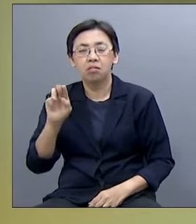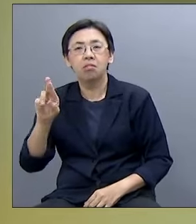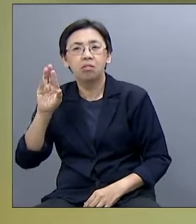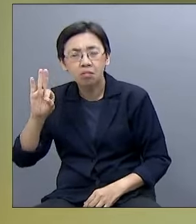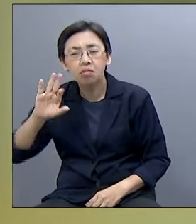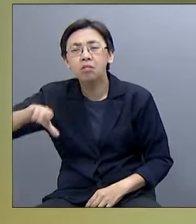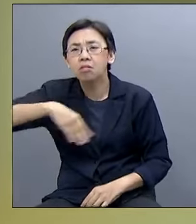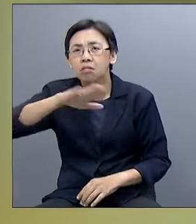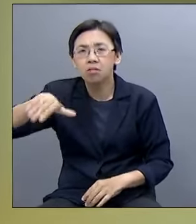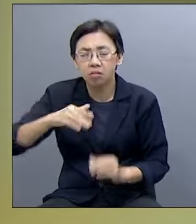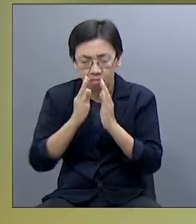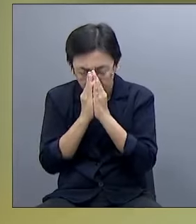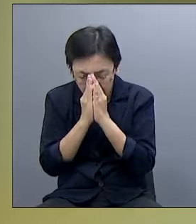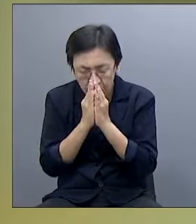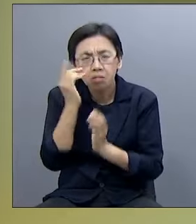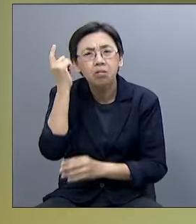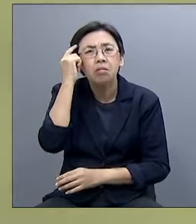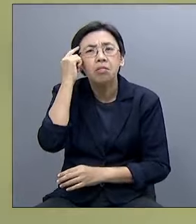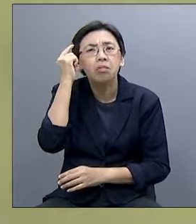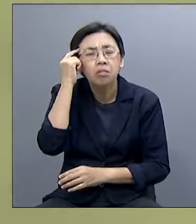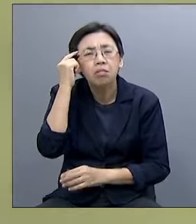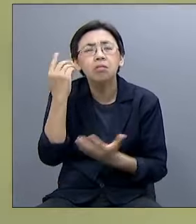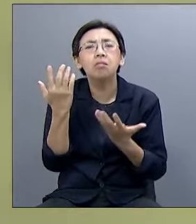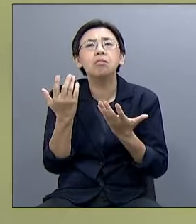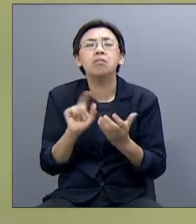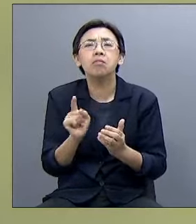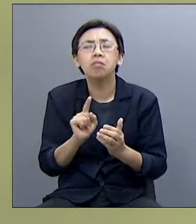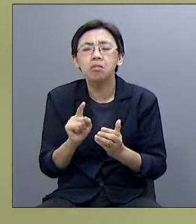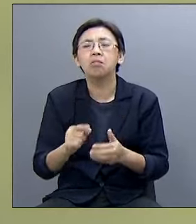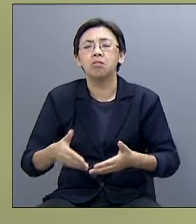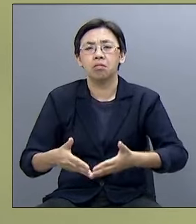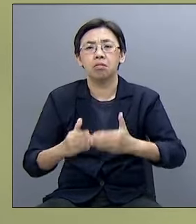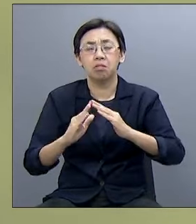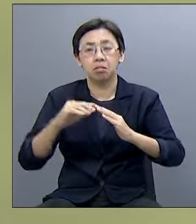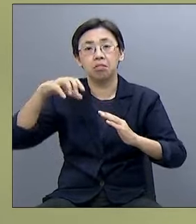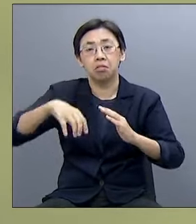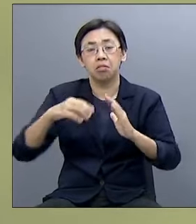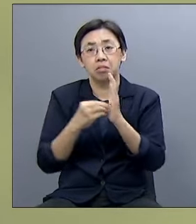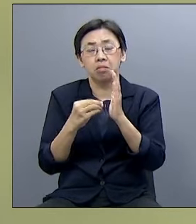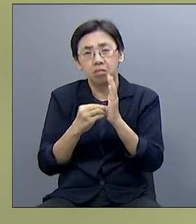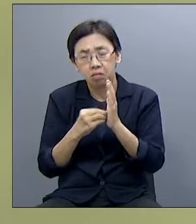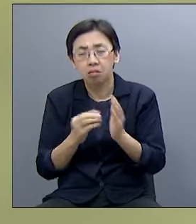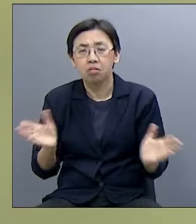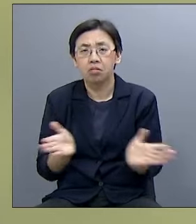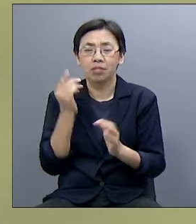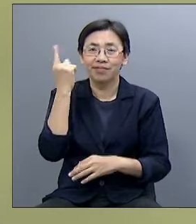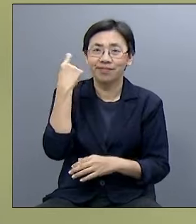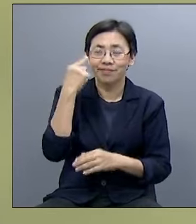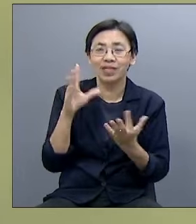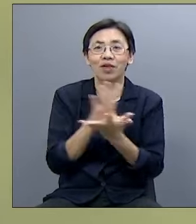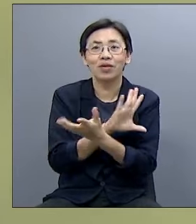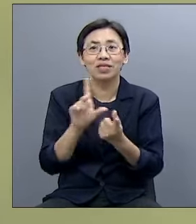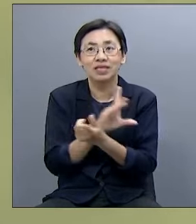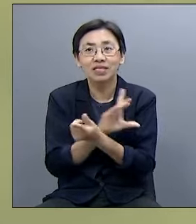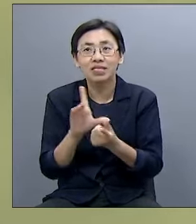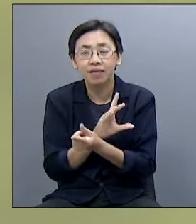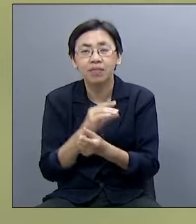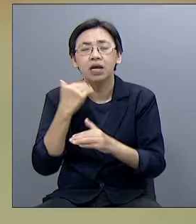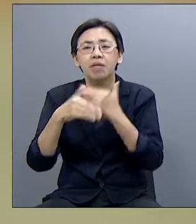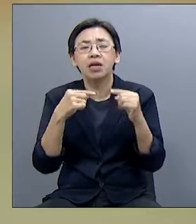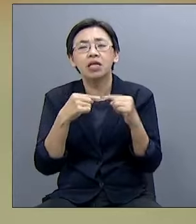นครับได้เรียนรู้ถึงประวัติศาสตร์การสถาปนากรุงรัตนโกสินทร์ส่งเสริมการท่องเที่ยววัฒนธรรมแล้วก็ต่อยอดสร้างร